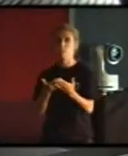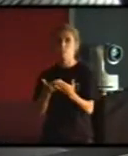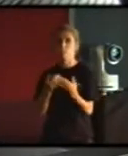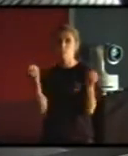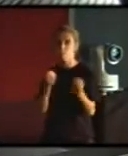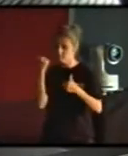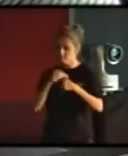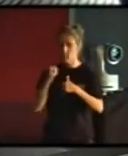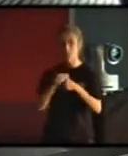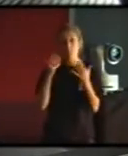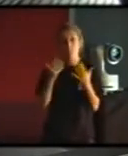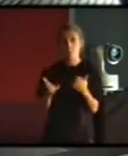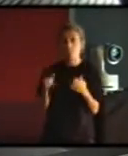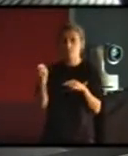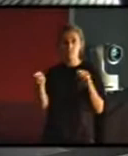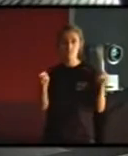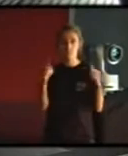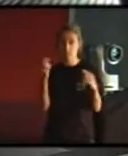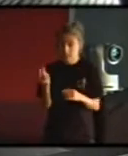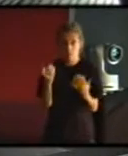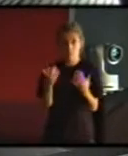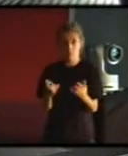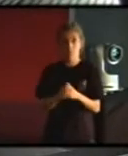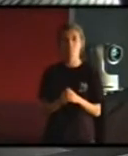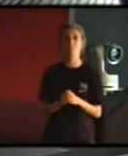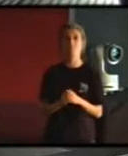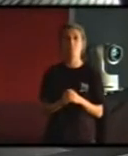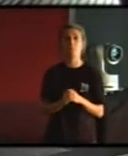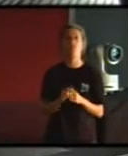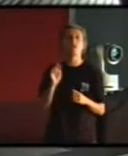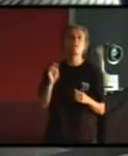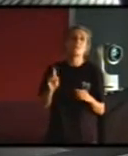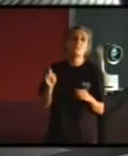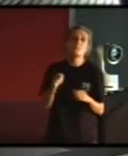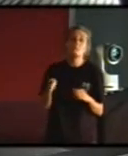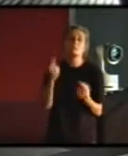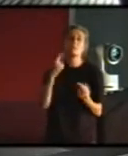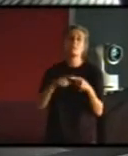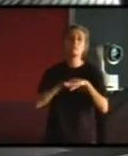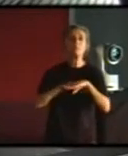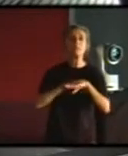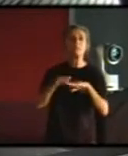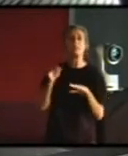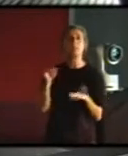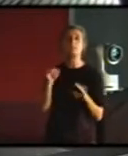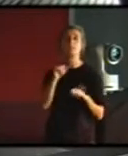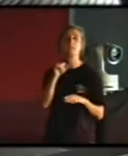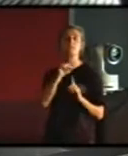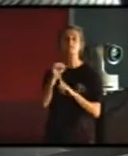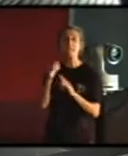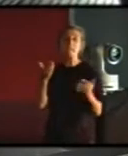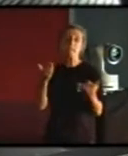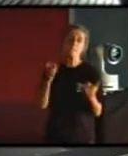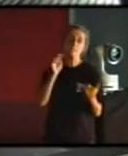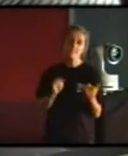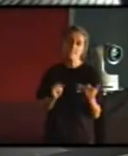Et ce qui est intéressant, c'est que à Berlin-Est et Ouest, on est loin d'être d'accord sur le socialisme péri. On est loin d'être